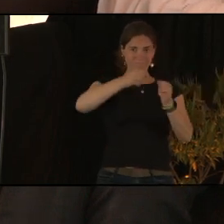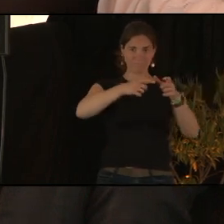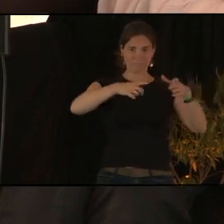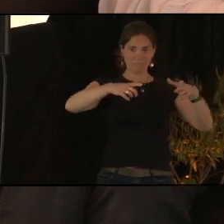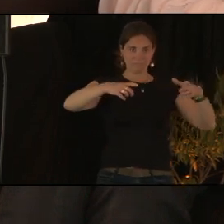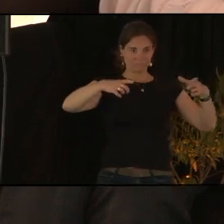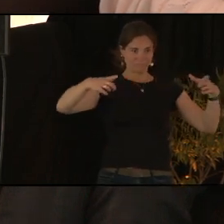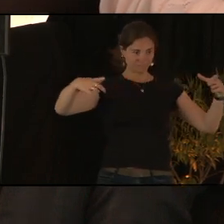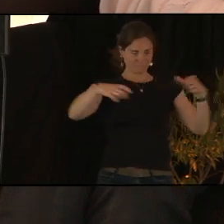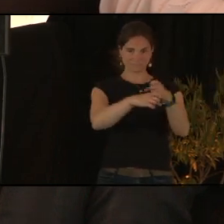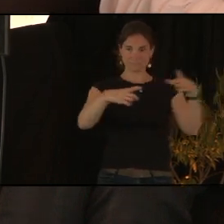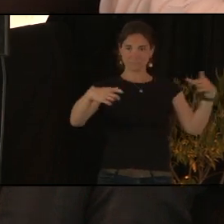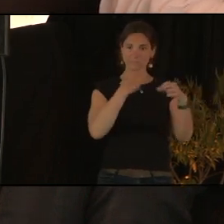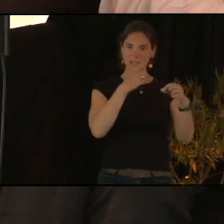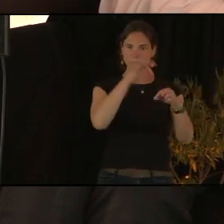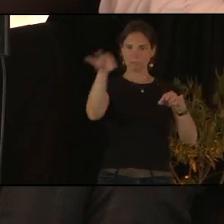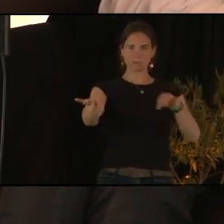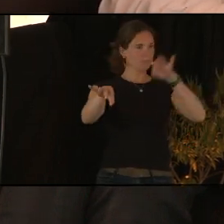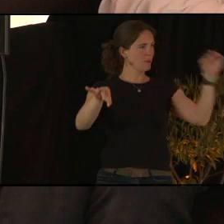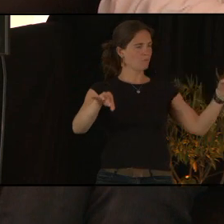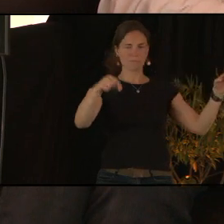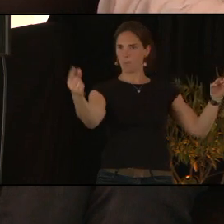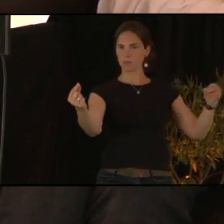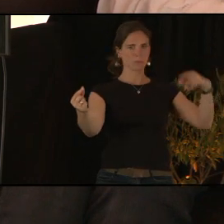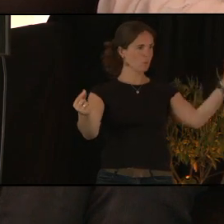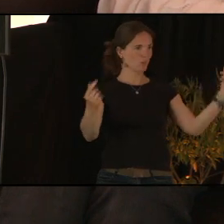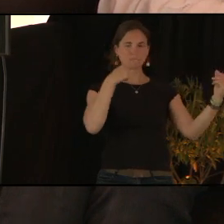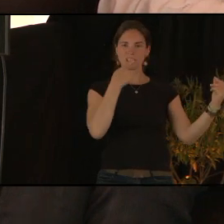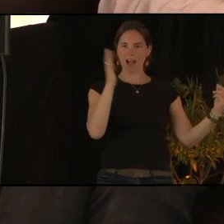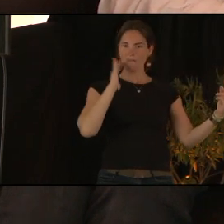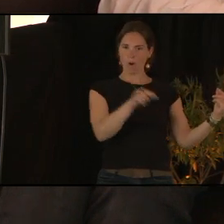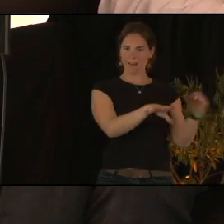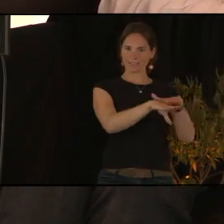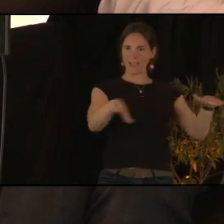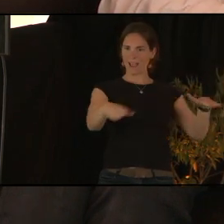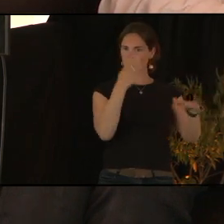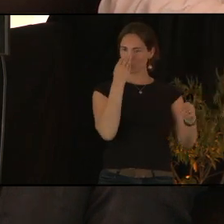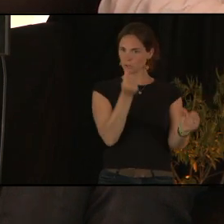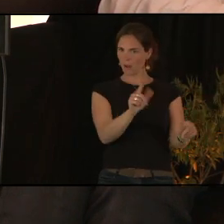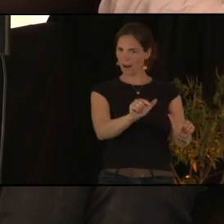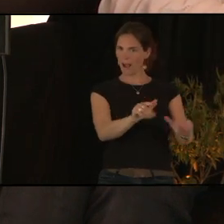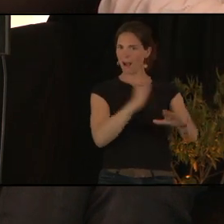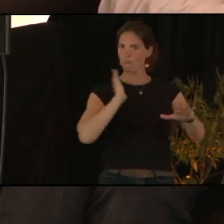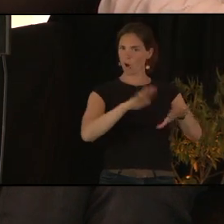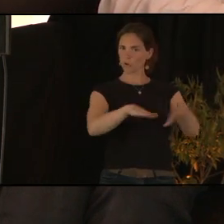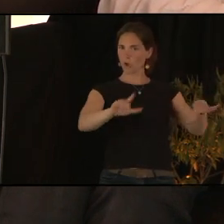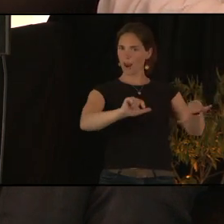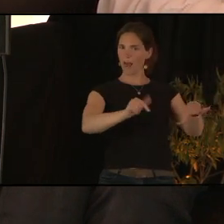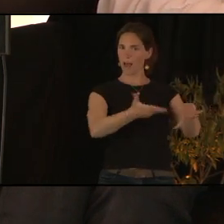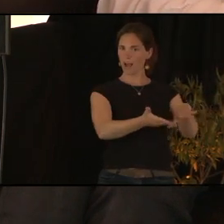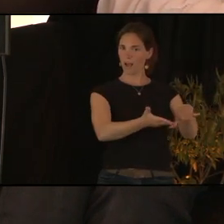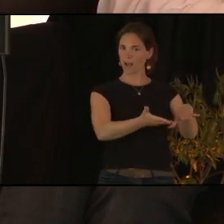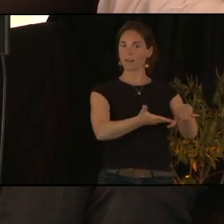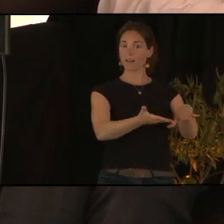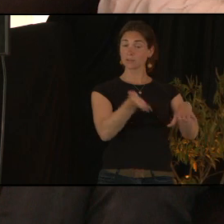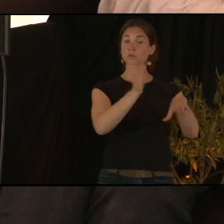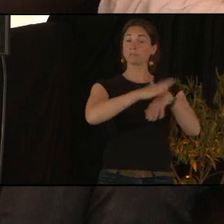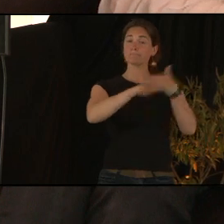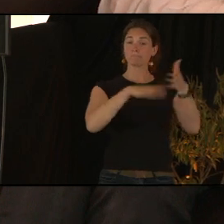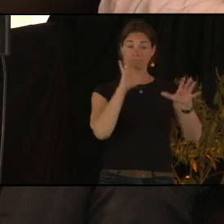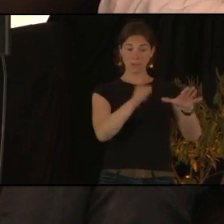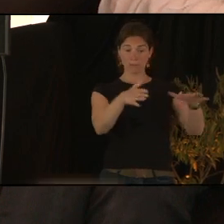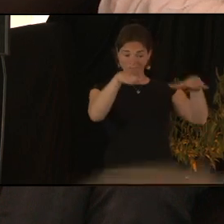d'agrandissement et de rétrécissement. Et il s'est dit, en fait, là, il devait y avoir de la terre, il devait y avoir un sol. Et donc là, on a découvert ce sol